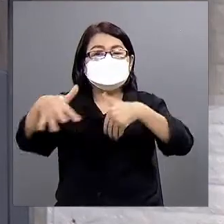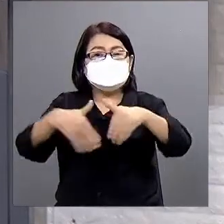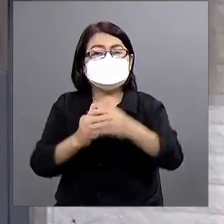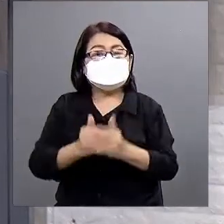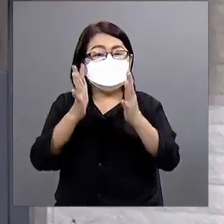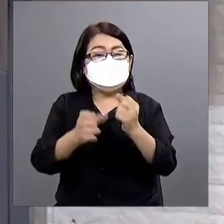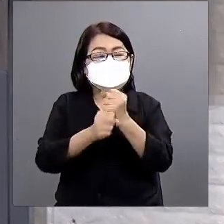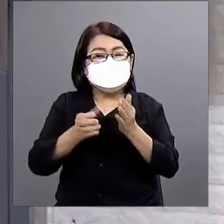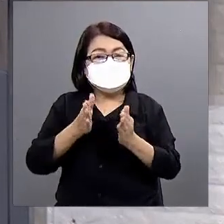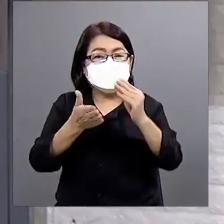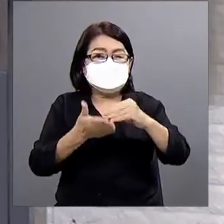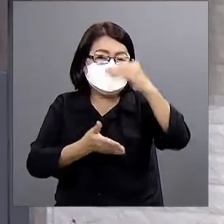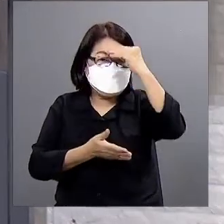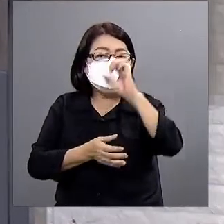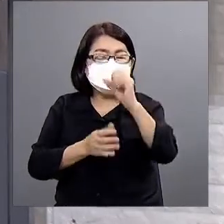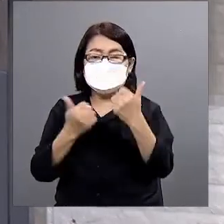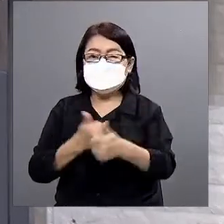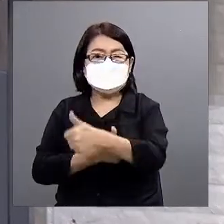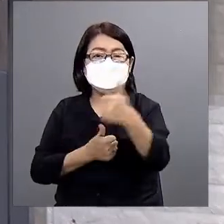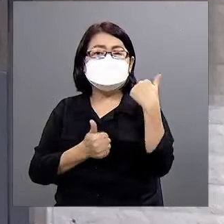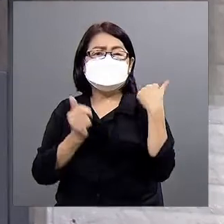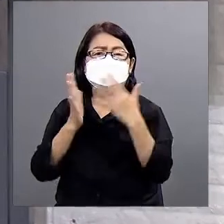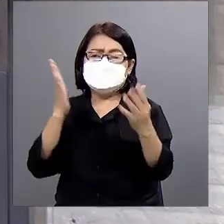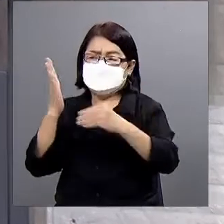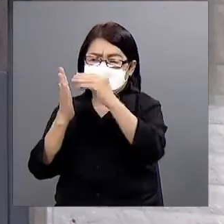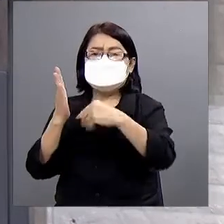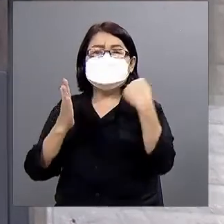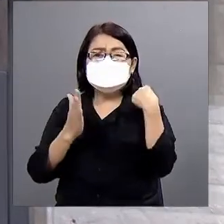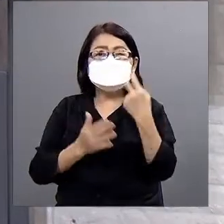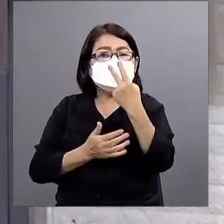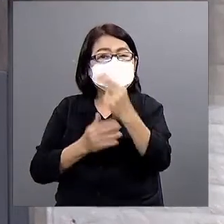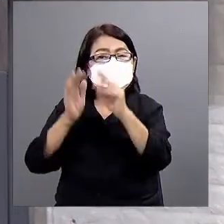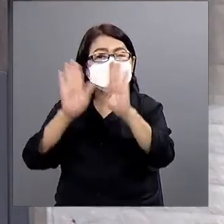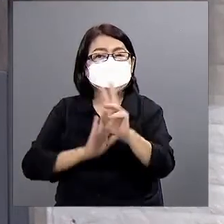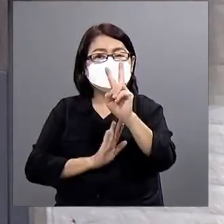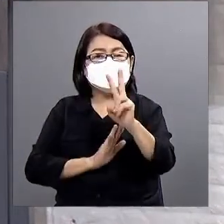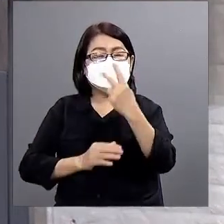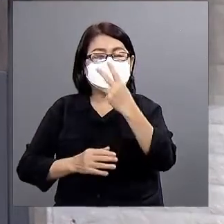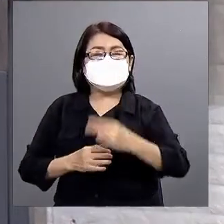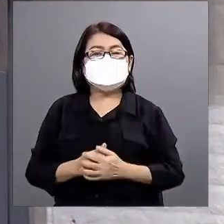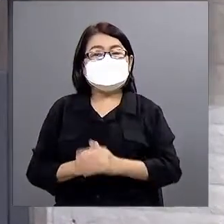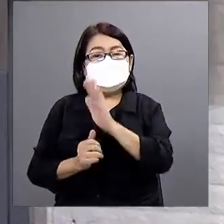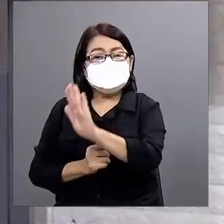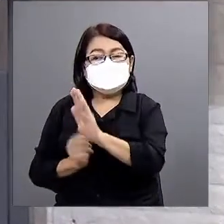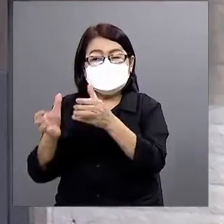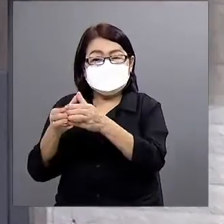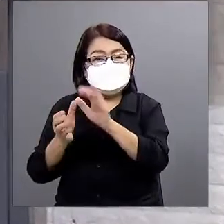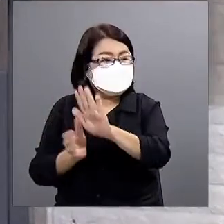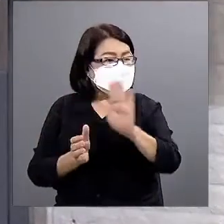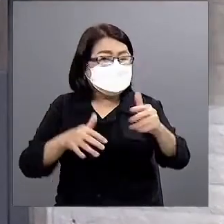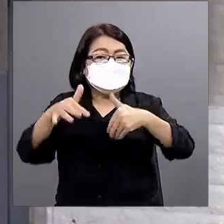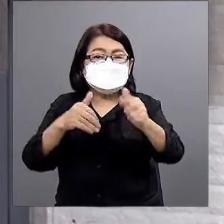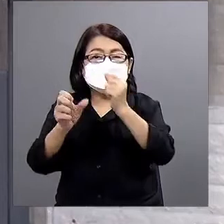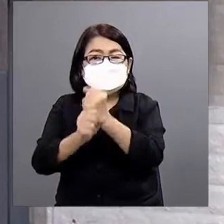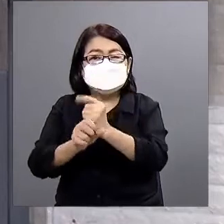ากในพ.ศ.นี้ค่ะลองดู2พิกัดนะคะยกให้ดูเป็นตัวอย่างกันว่าแต่ละชุมชนเขาทำอะไรกันบ้างคู่ขนานกับความพยาย